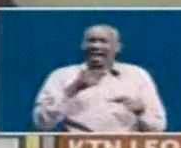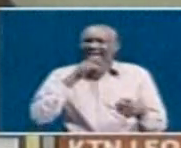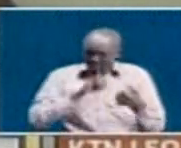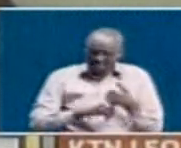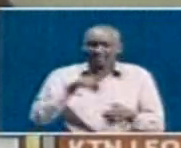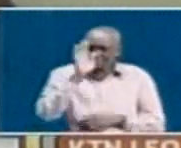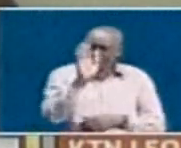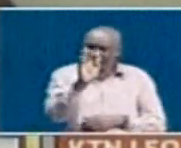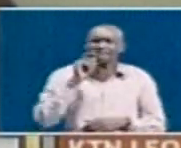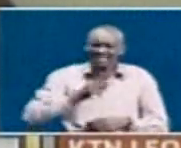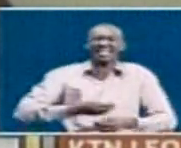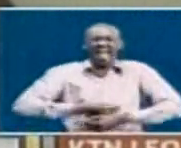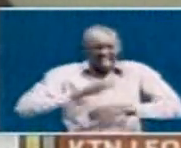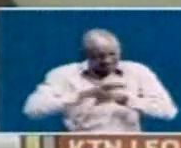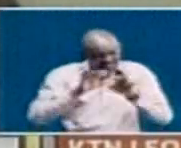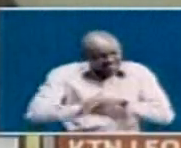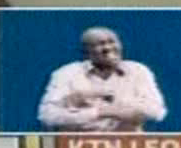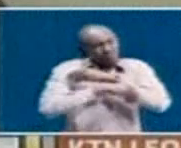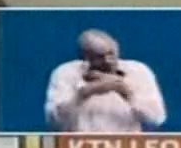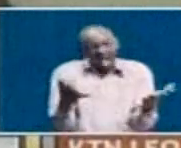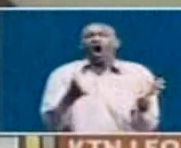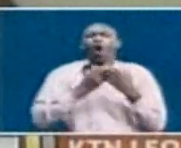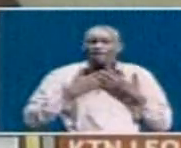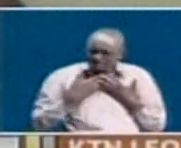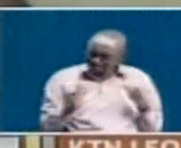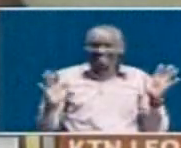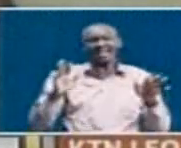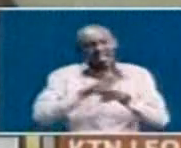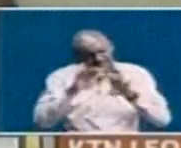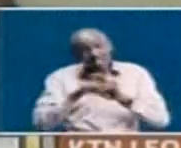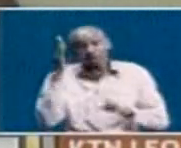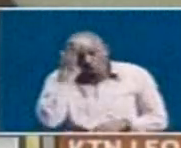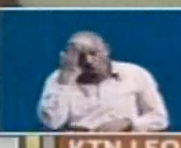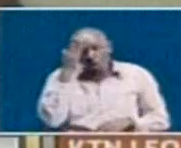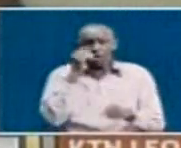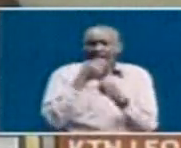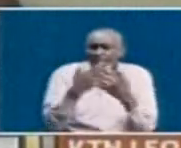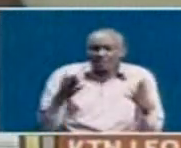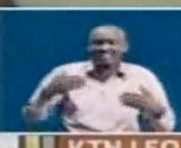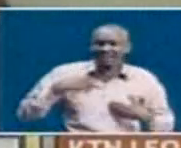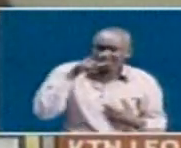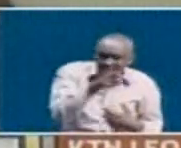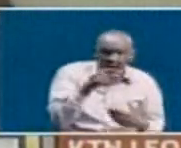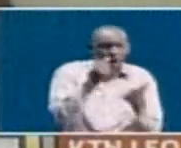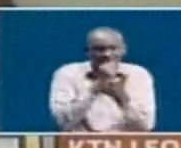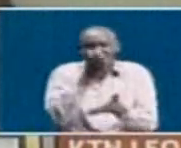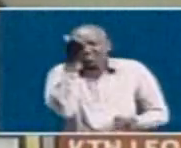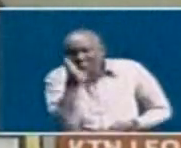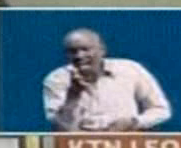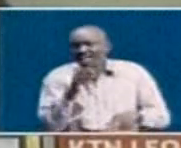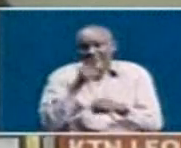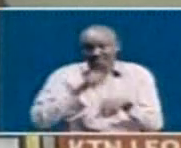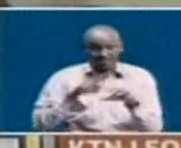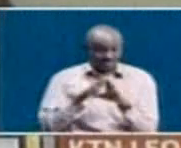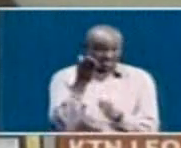anakuweka uwazi kila kitu chake, unakijua anafanya kazi wapi unaenda, ana mali zake ngapi unaenda, ofisi yake unaikanyaga anytime.